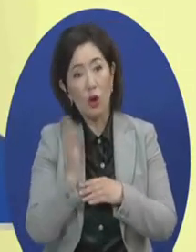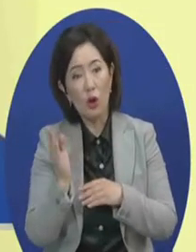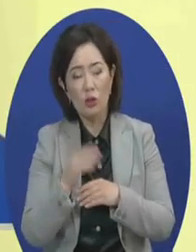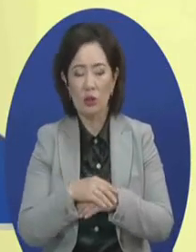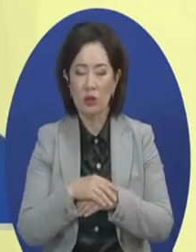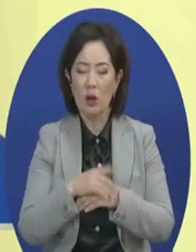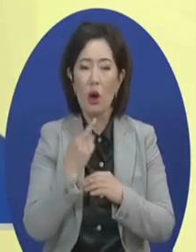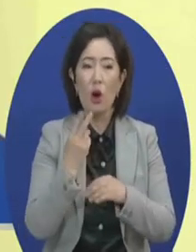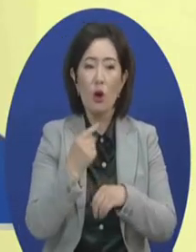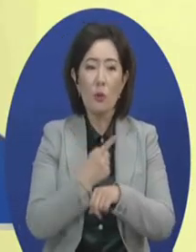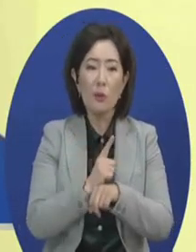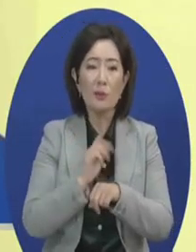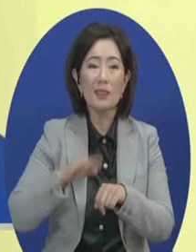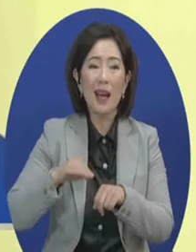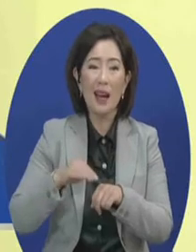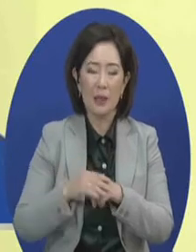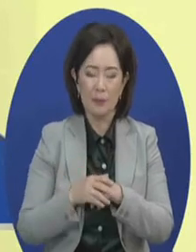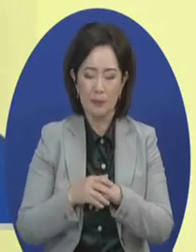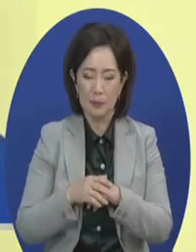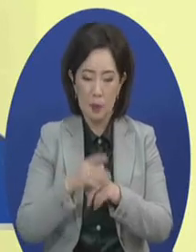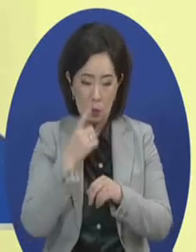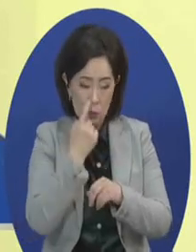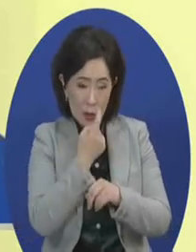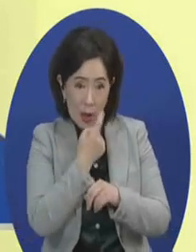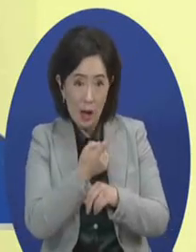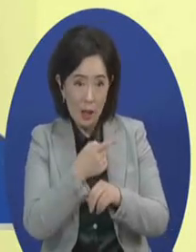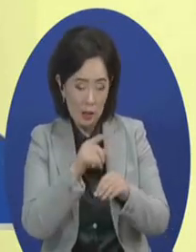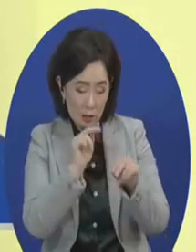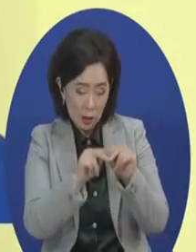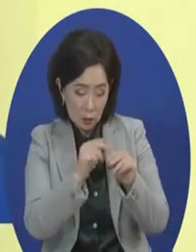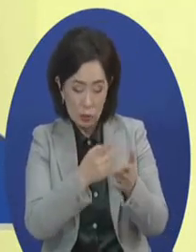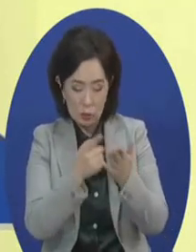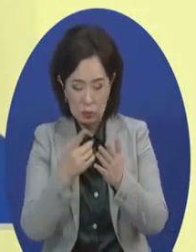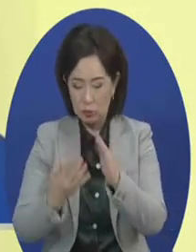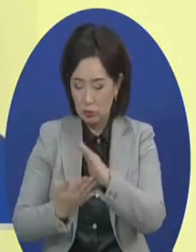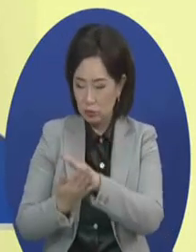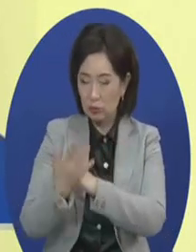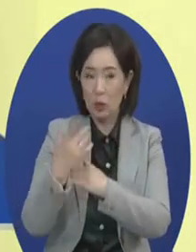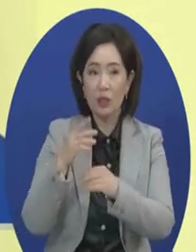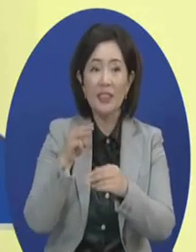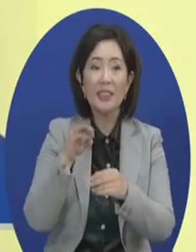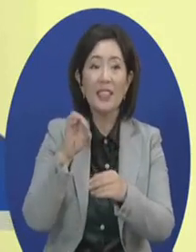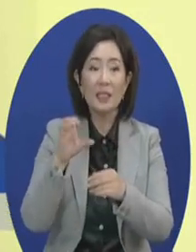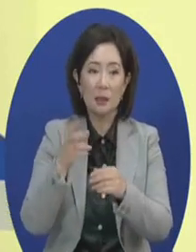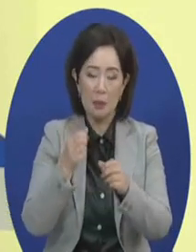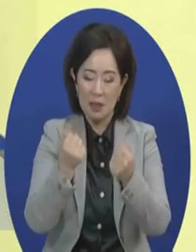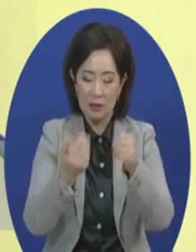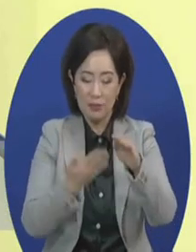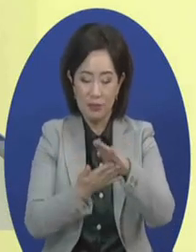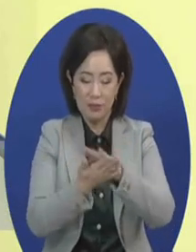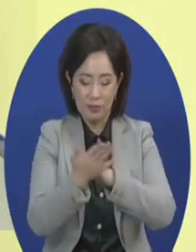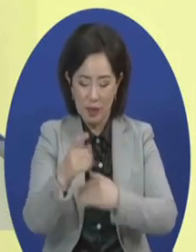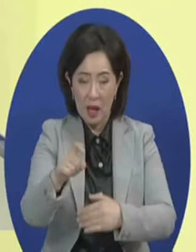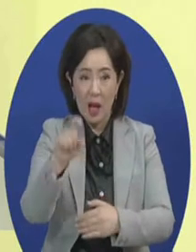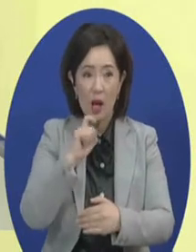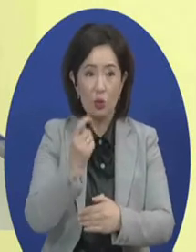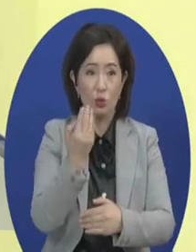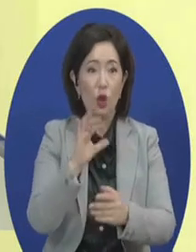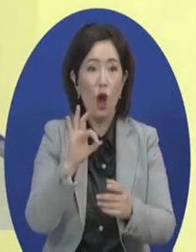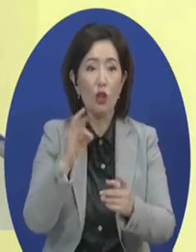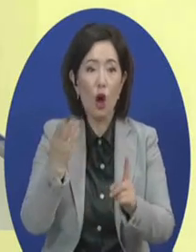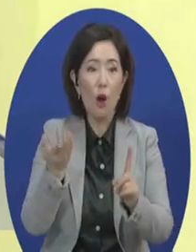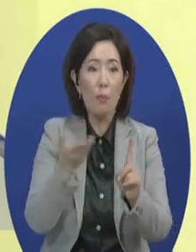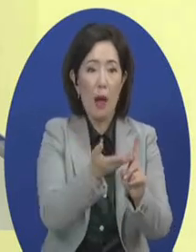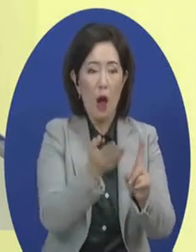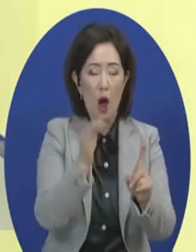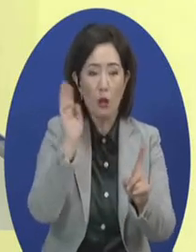хамгийн ихдээ 20 минутын дараа буюу шалгуулагчдын нүдэн дээр нь өөрийнх нь өмнө дүн оноог нь тусгай тестийн засгач машинаар уншуулад авсан оноог нь